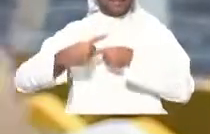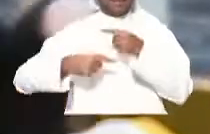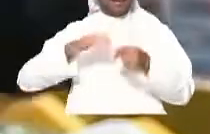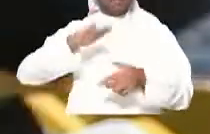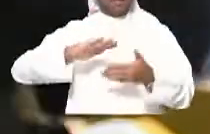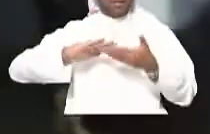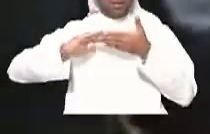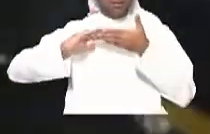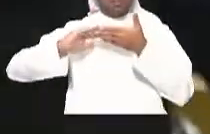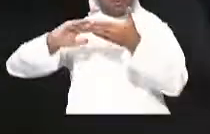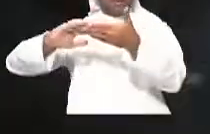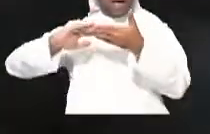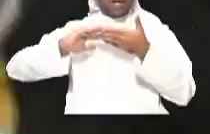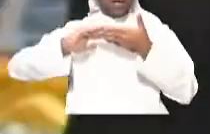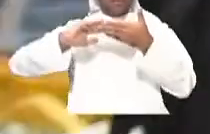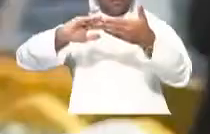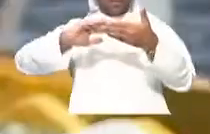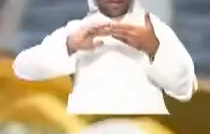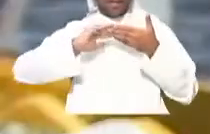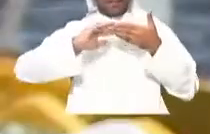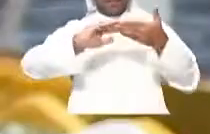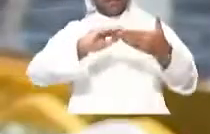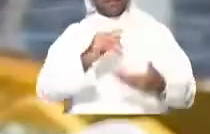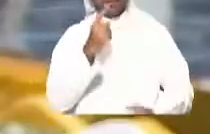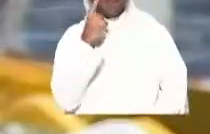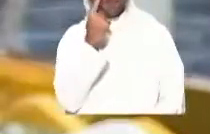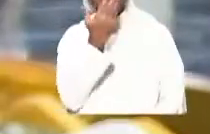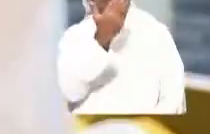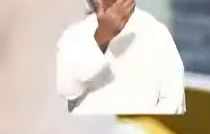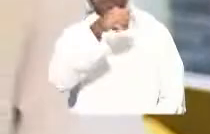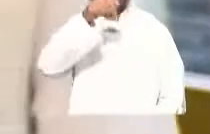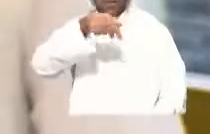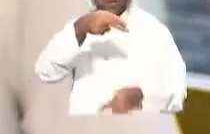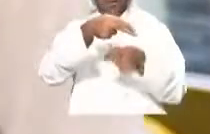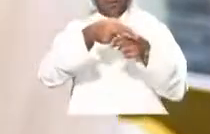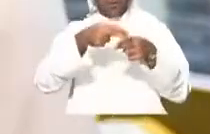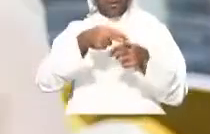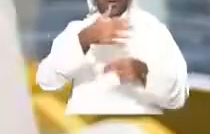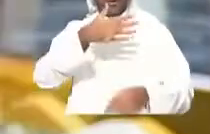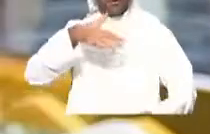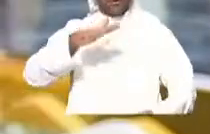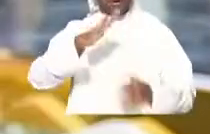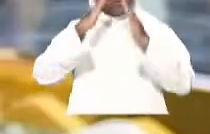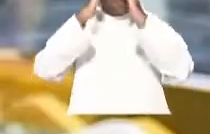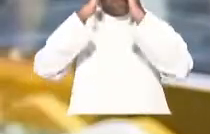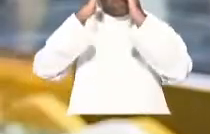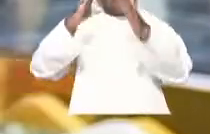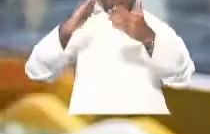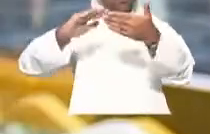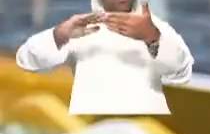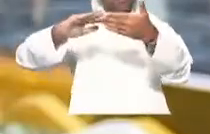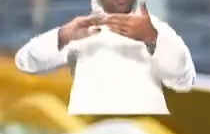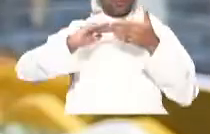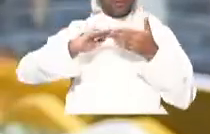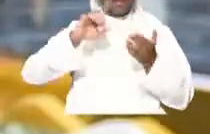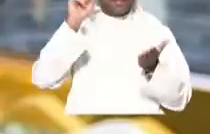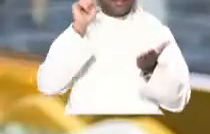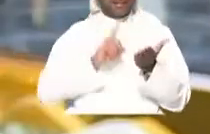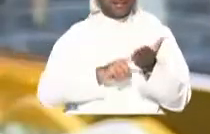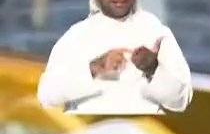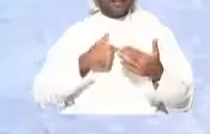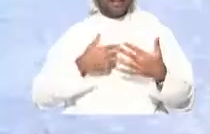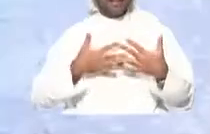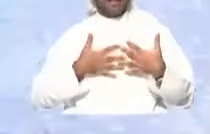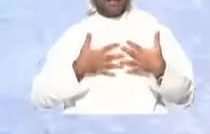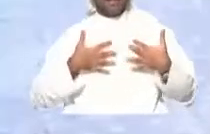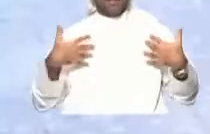والتطريز وصناعة الحلويات والصوف وأيضا بناء الشبكات وصيانة